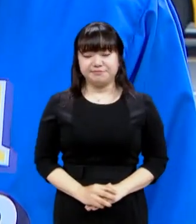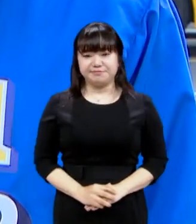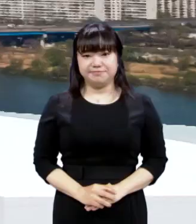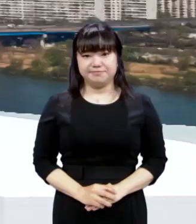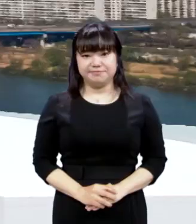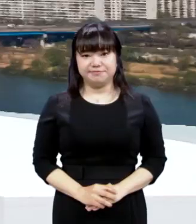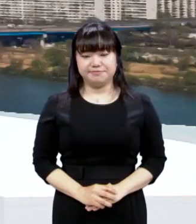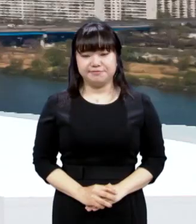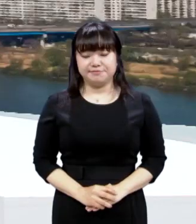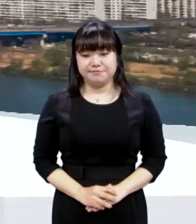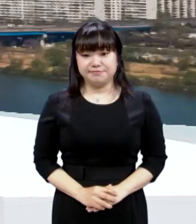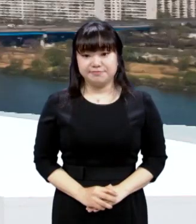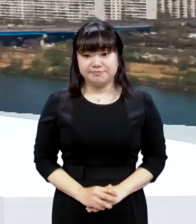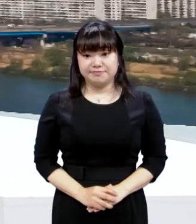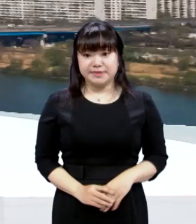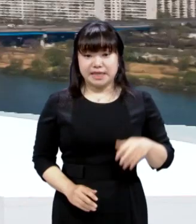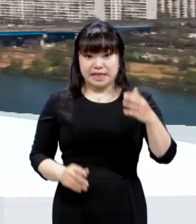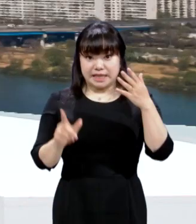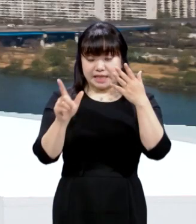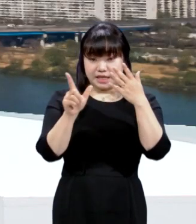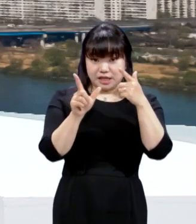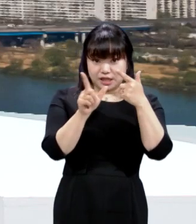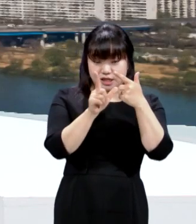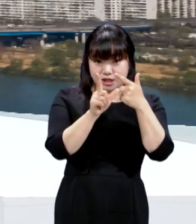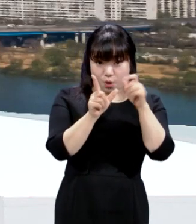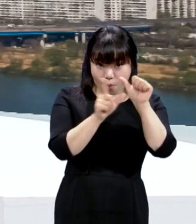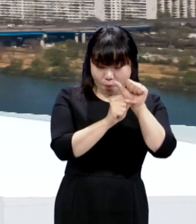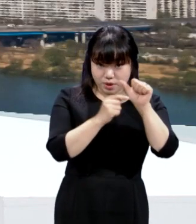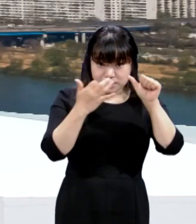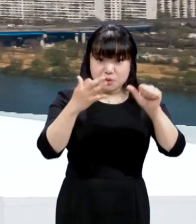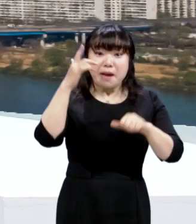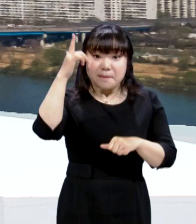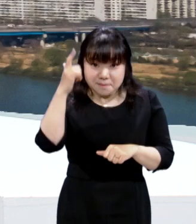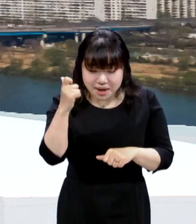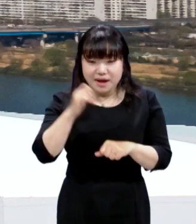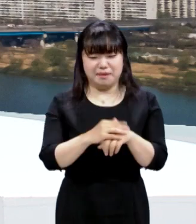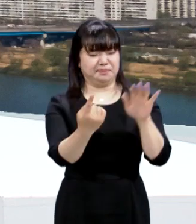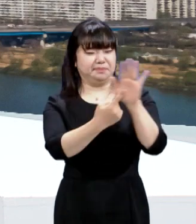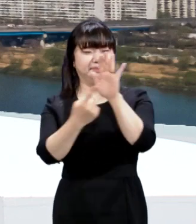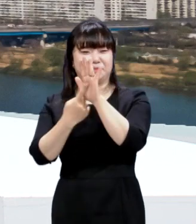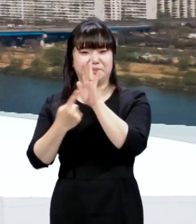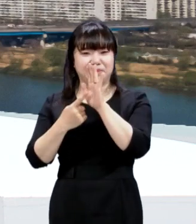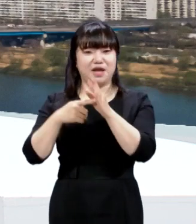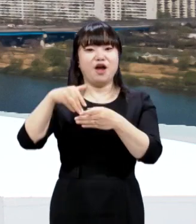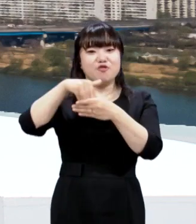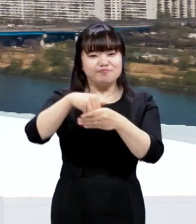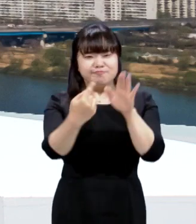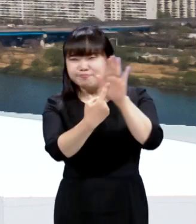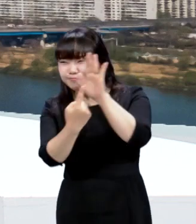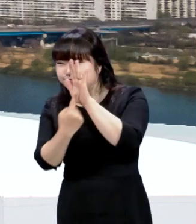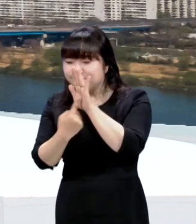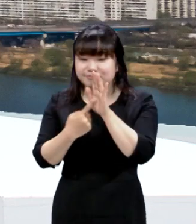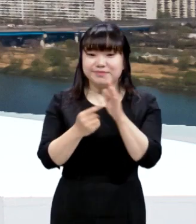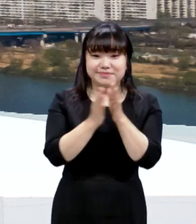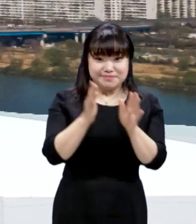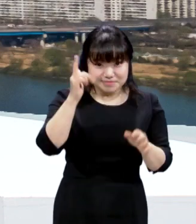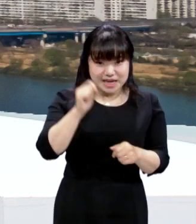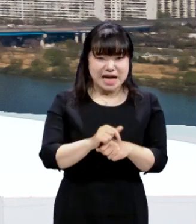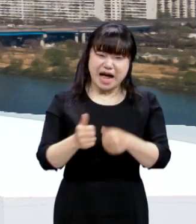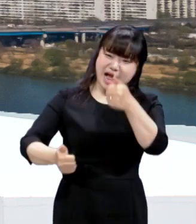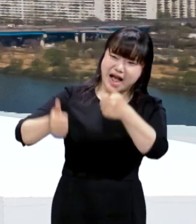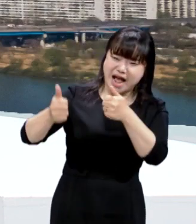입니다 네 식구의 부터 시작된 선거운동 아니 주말 사이 지역 곳곳에서 후보들의 열띤 선거전 으로 이어지고